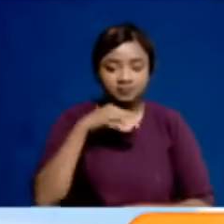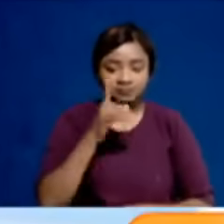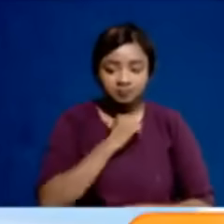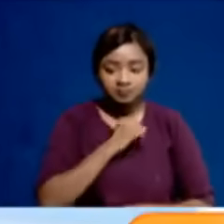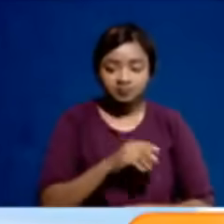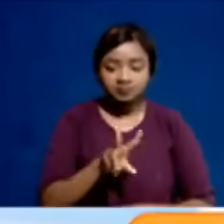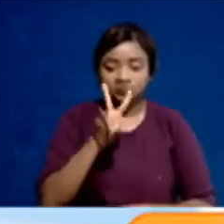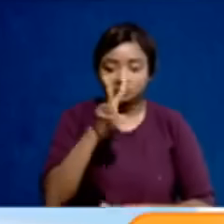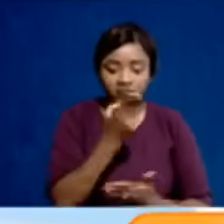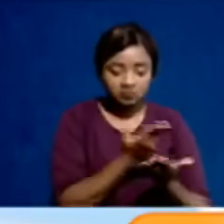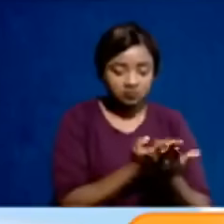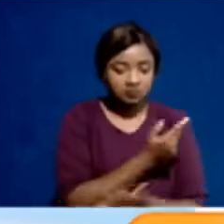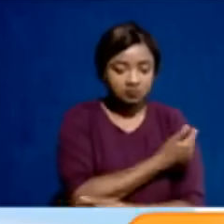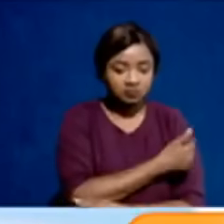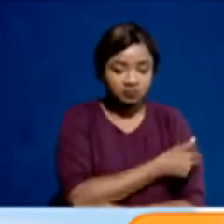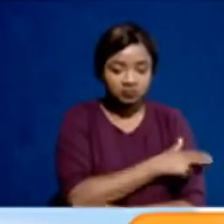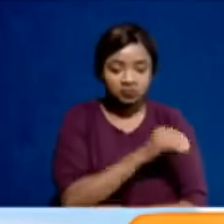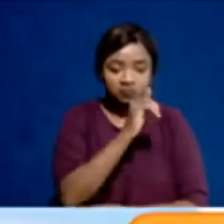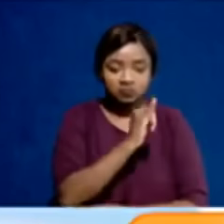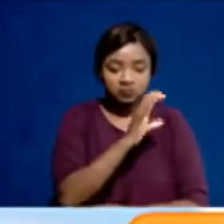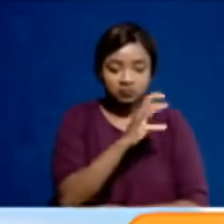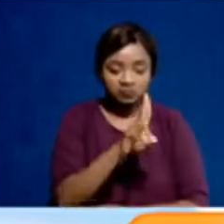them are in ICU on the ventilator.